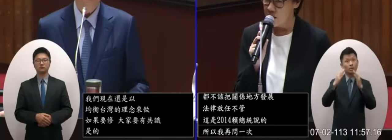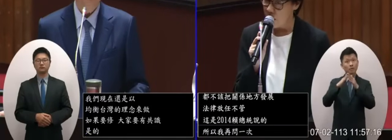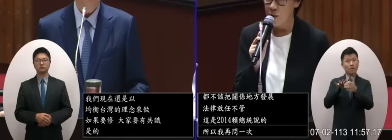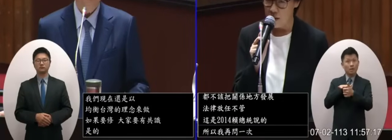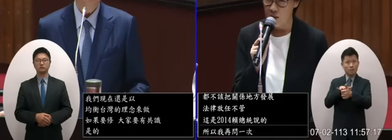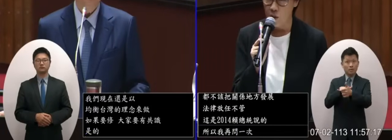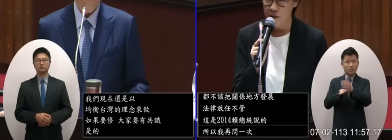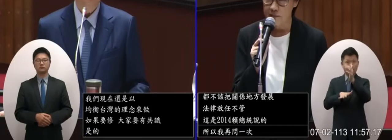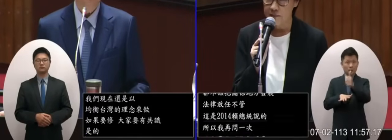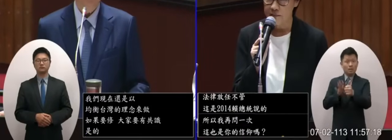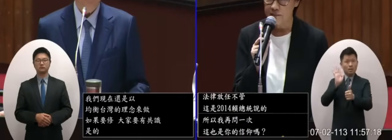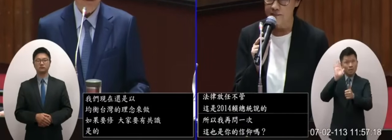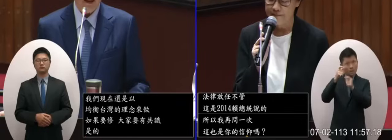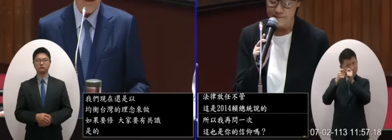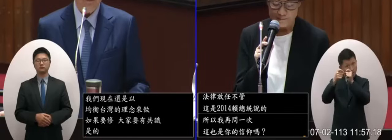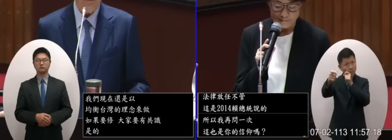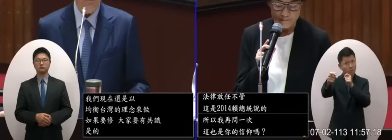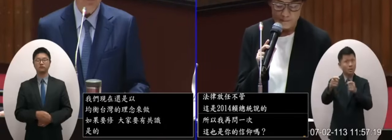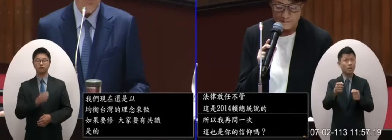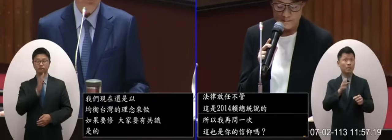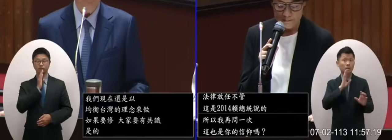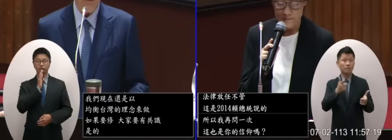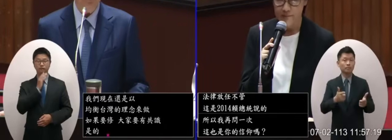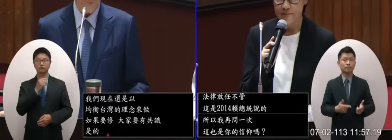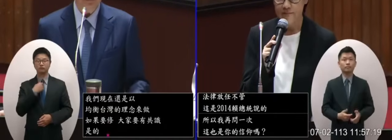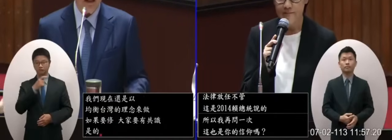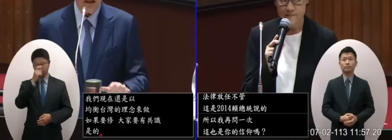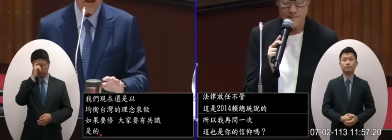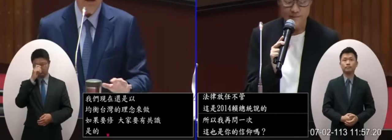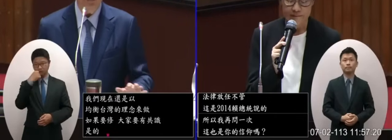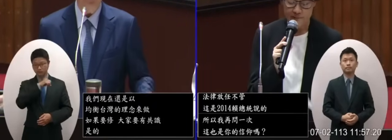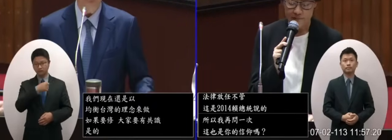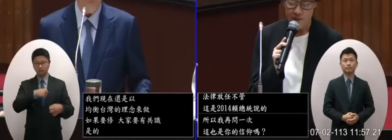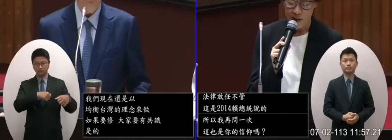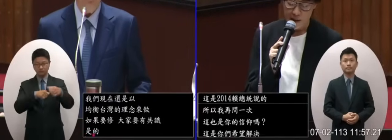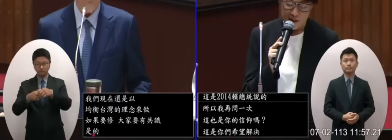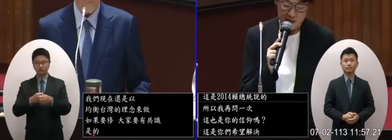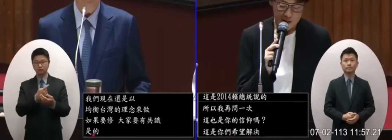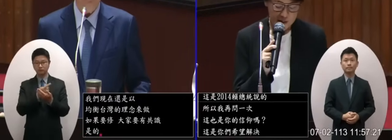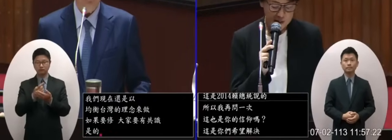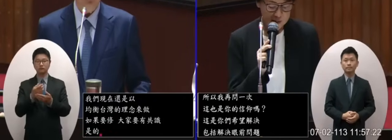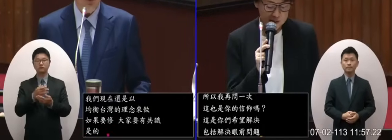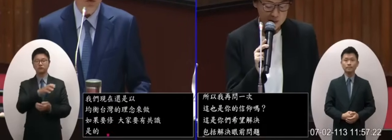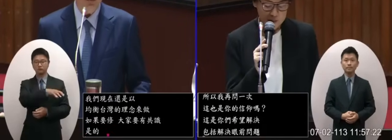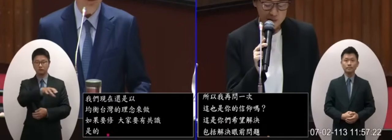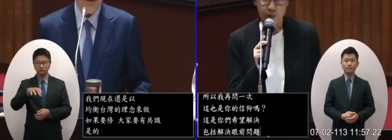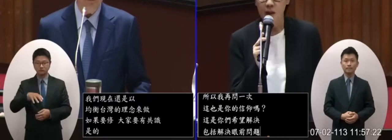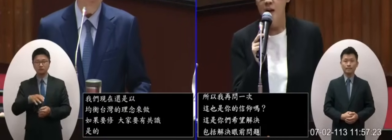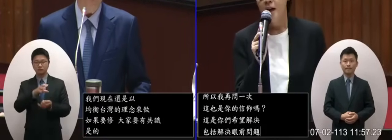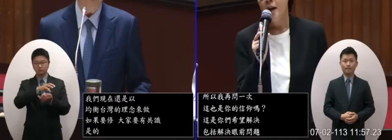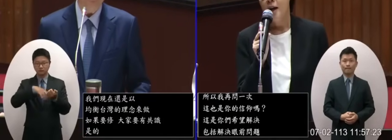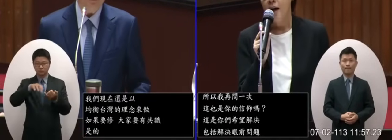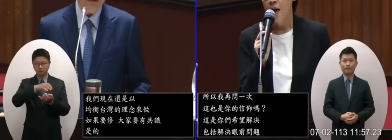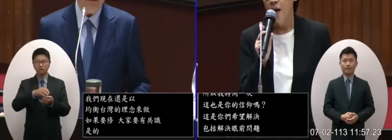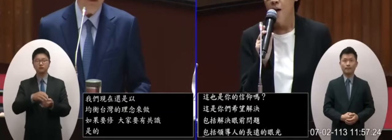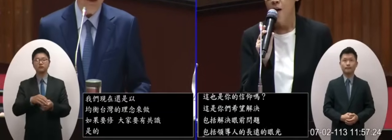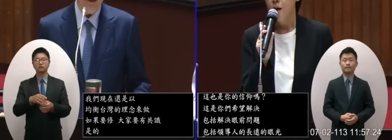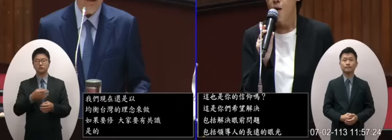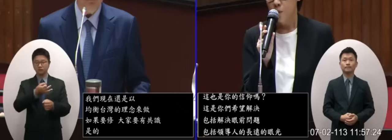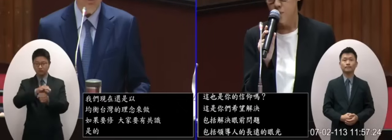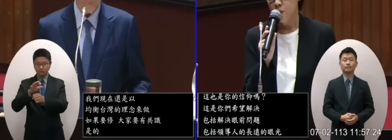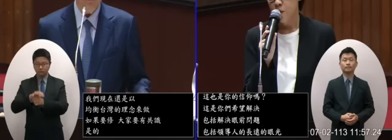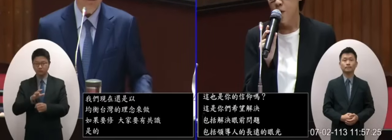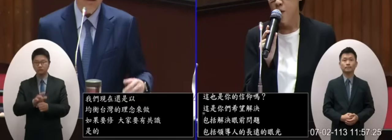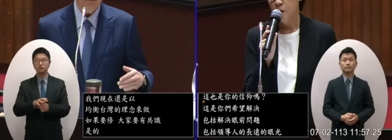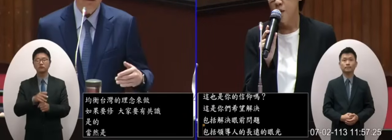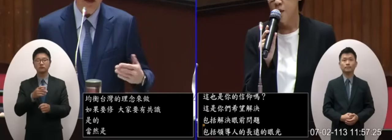领导人长远的眼光？ 当然是，我们希望均衡台湾，就是让各地都能够得到充足而且必要的一些经费，